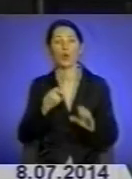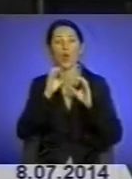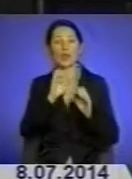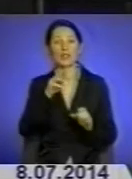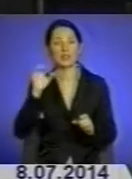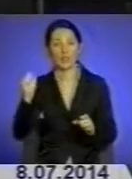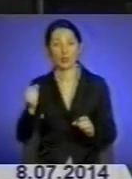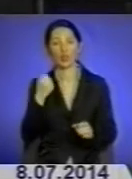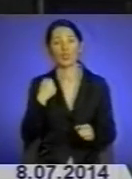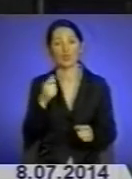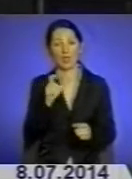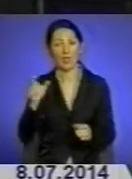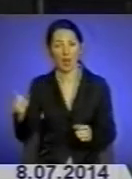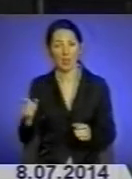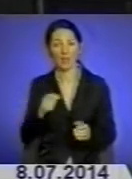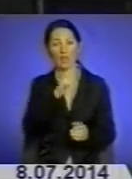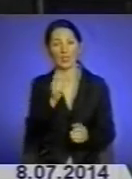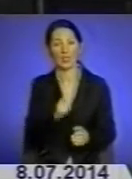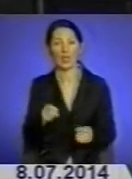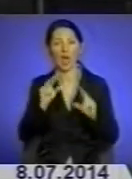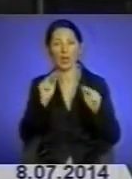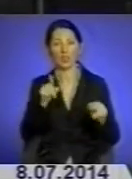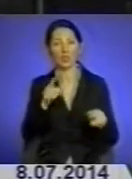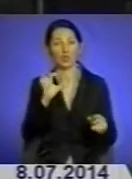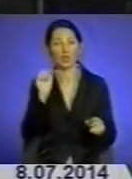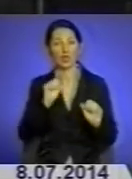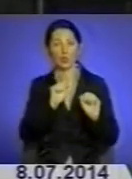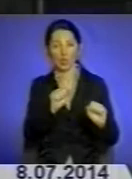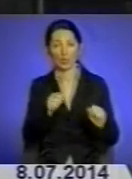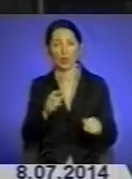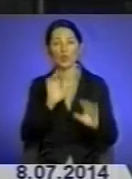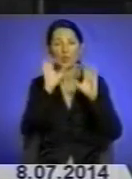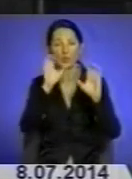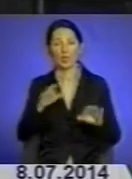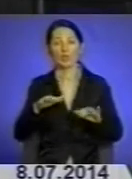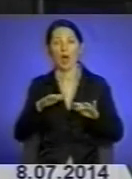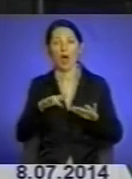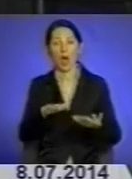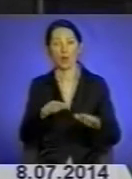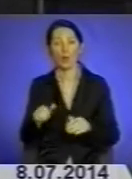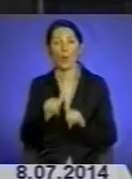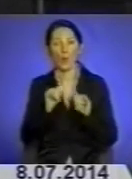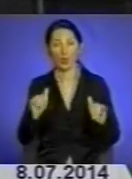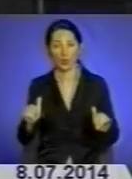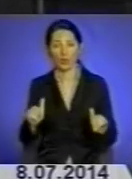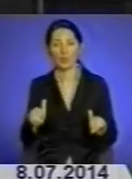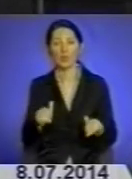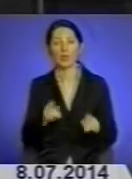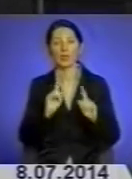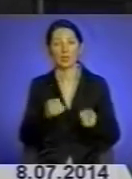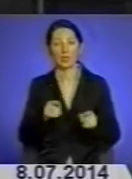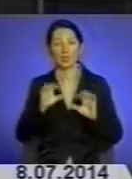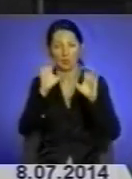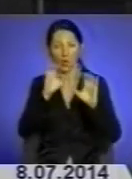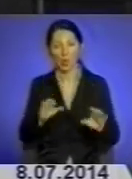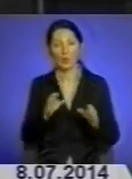їх соціального захисту. Законодавчим актом поширюється чинність закону України про статус ветеранів війни, гарантії їх соціального захисту